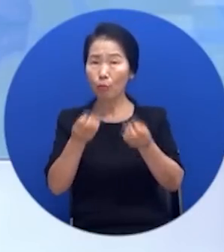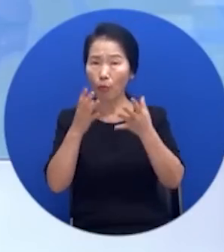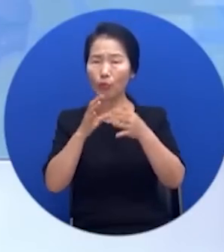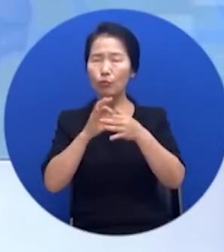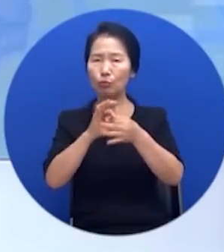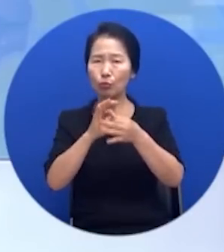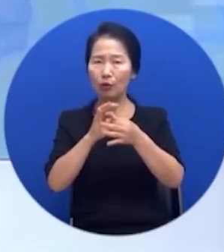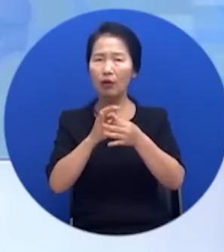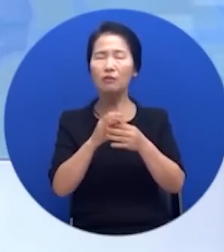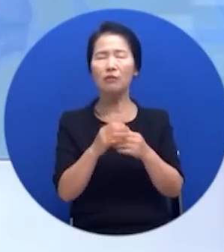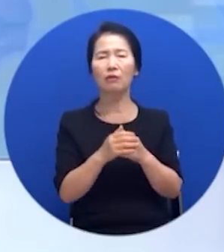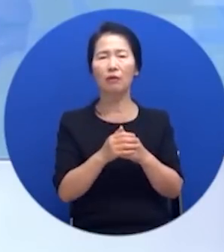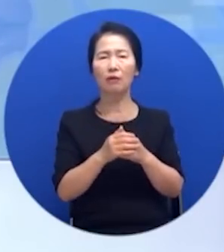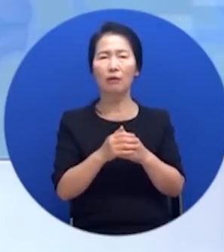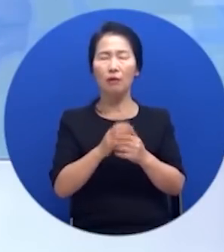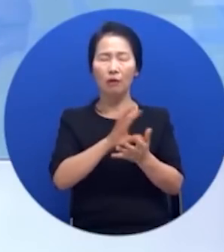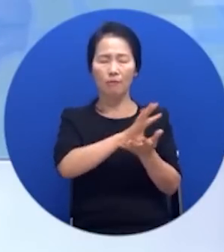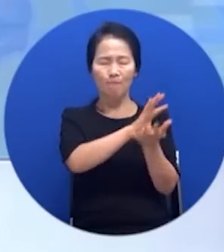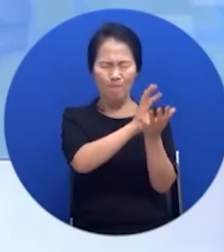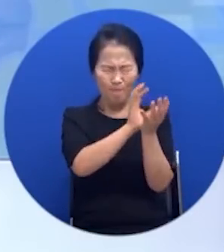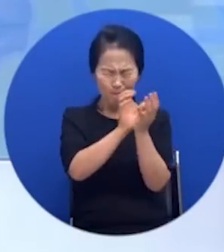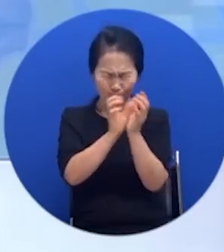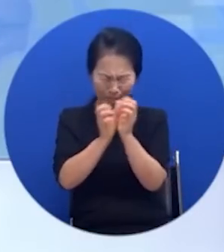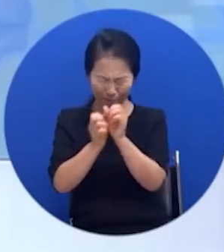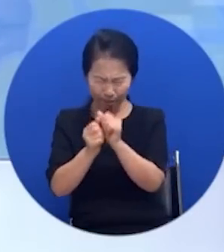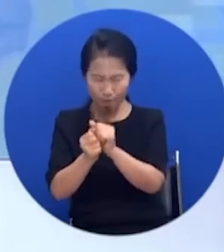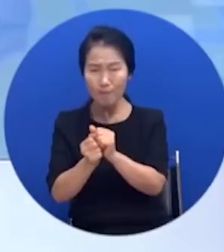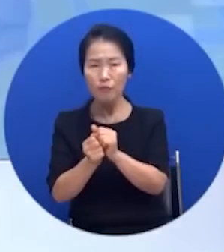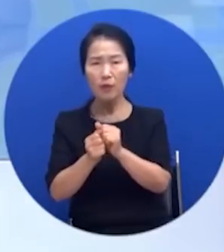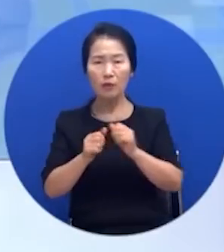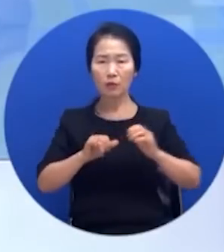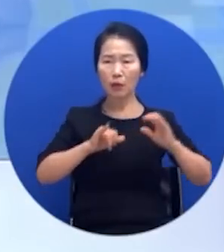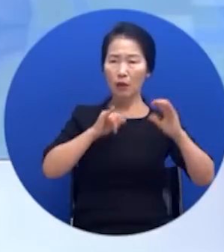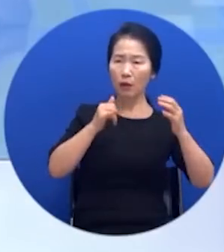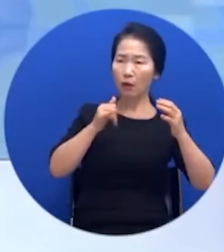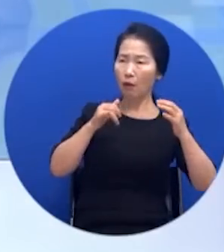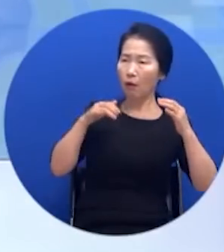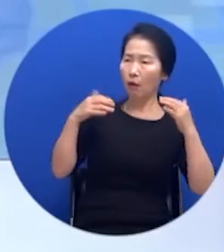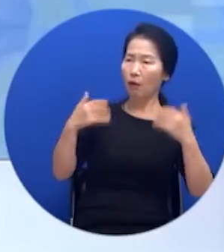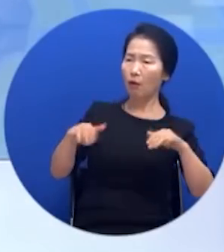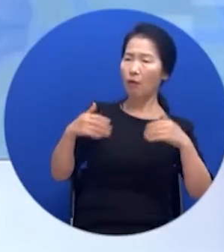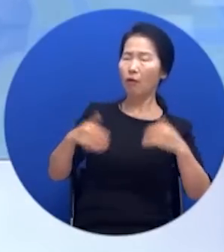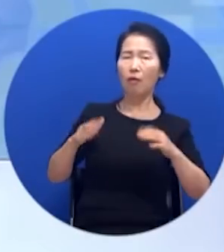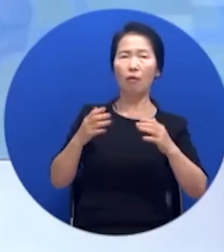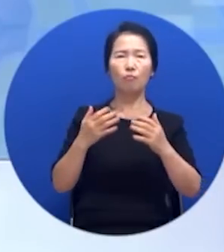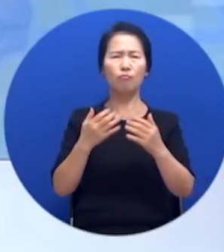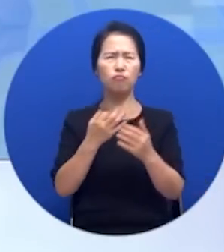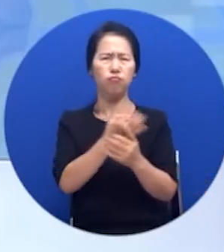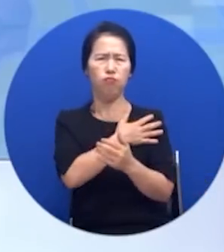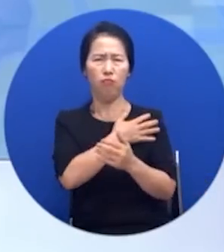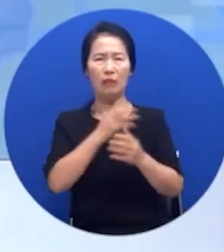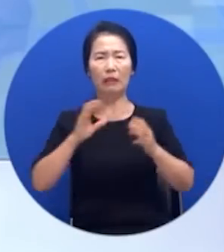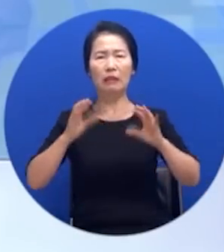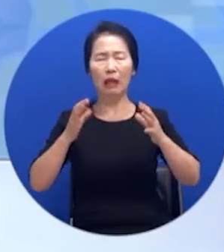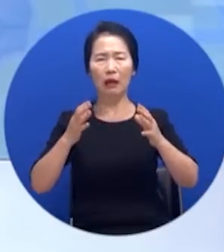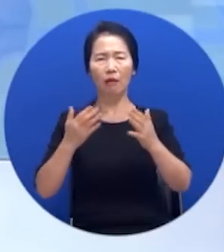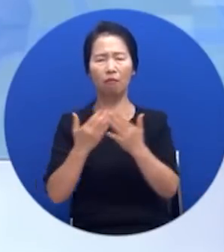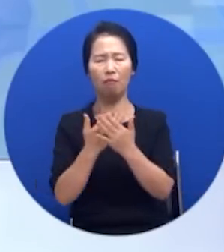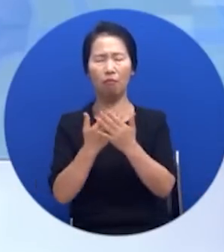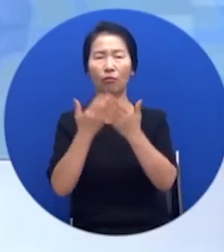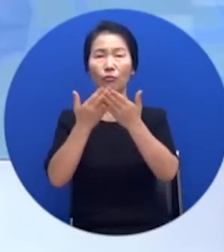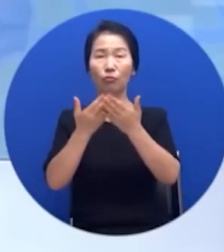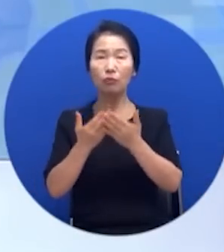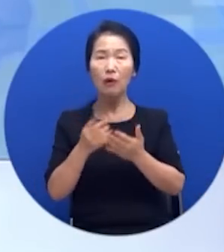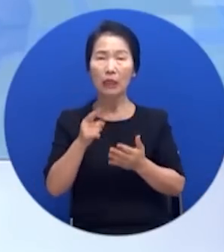몇십 년의 짧은 기간 동안 세계가 부러워하는 부강한 나라로 만들어 주셨습니다. 이